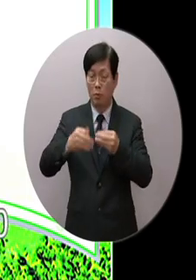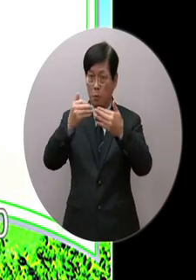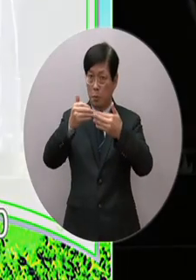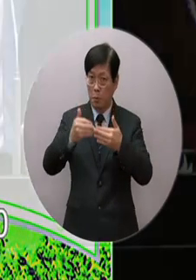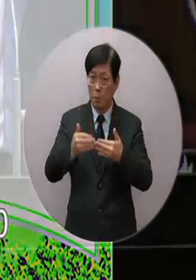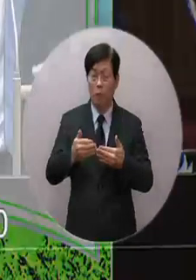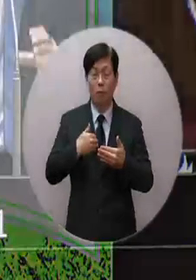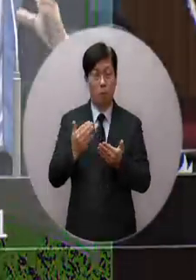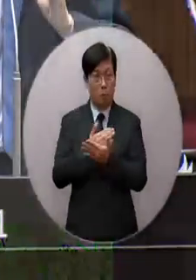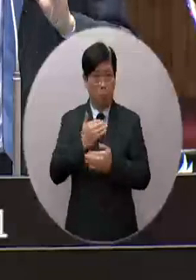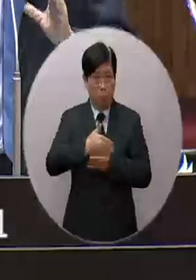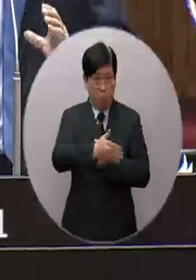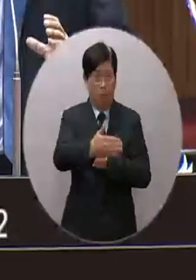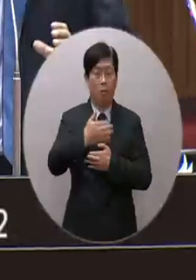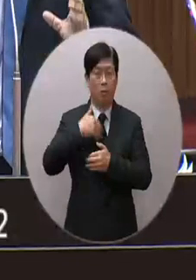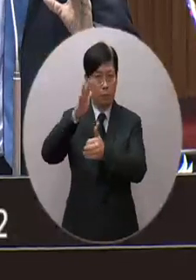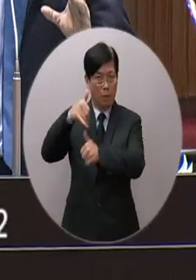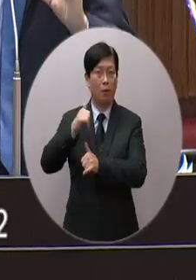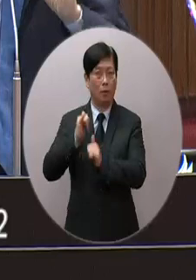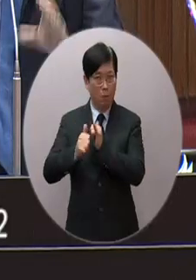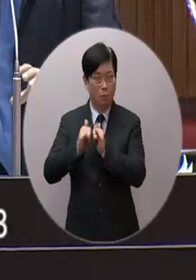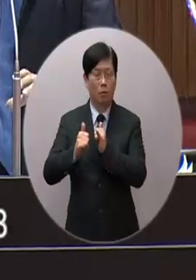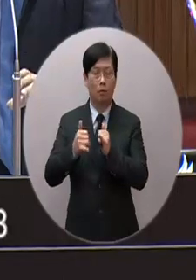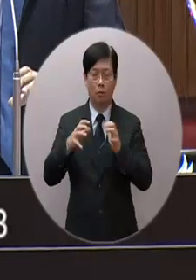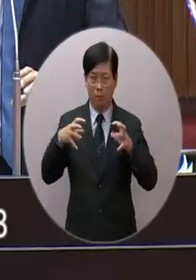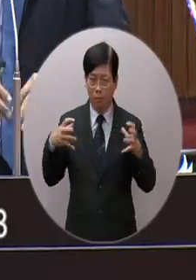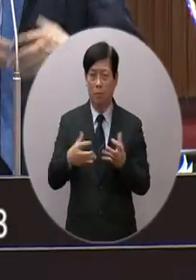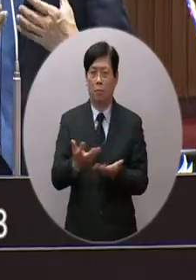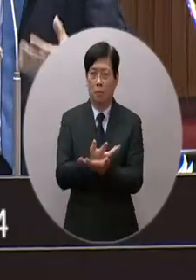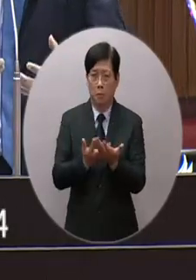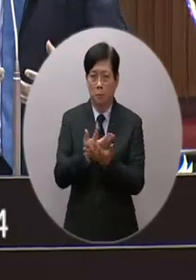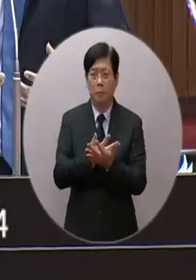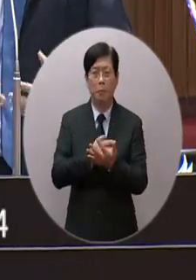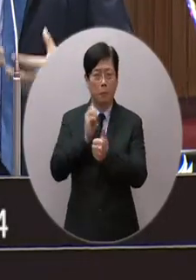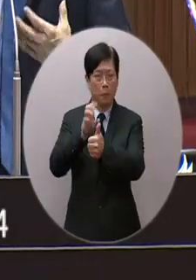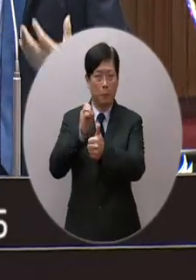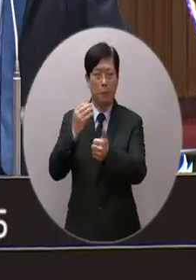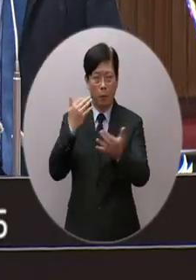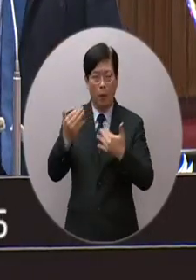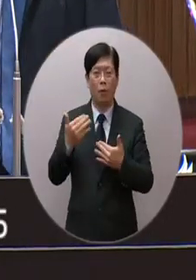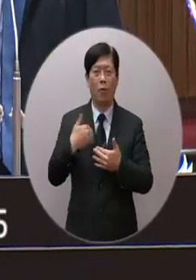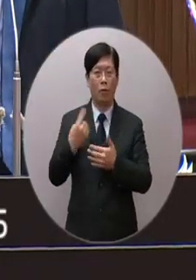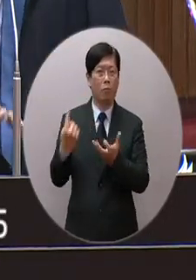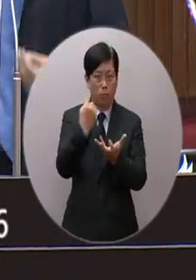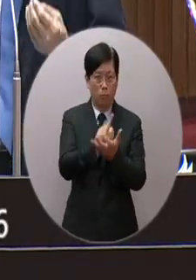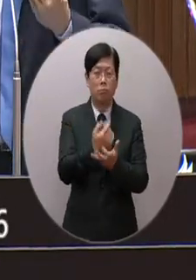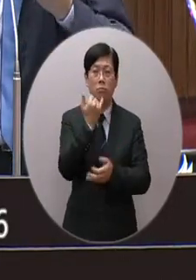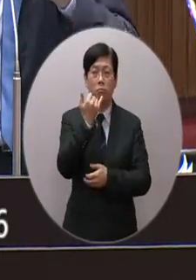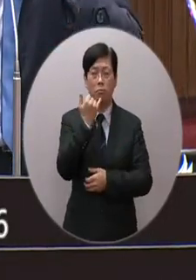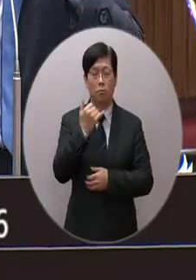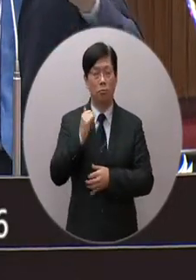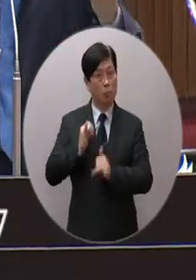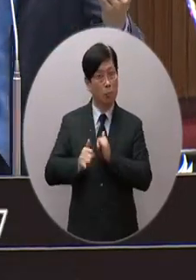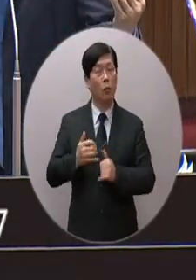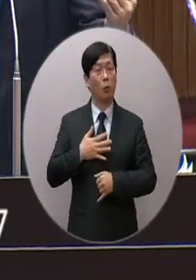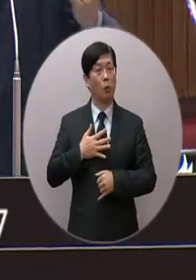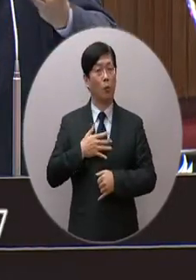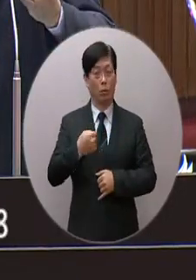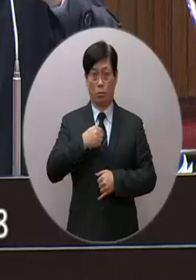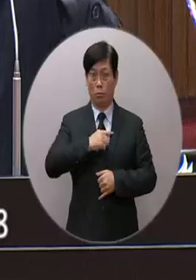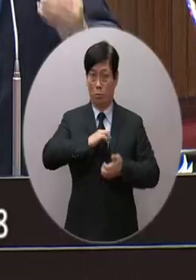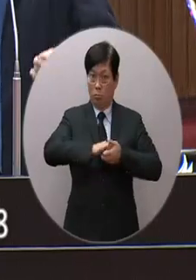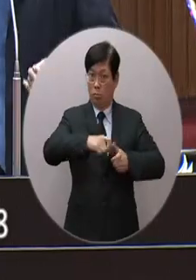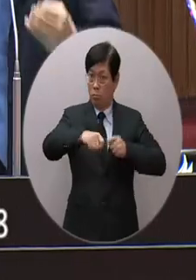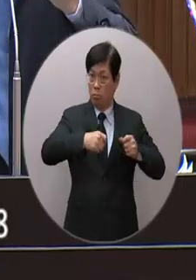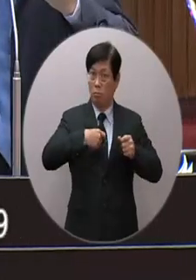估，评估的过程爱跟民众政策的交流，互伊了解，啊，互伊参与。安尼民众呢，会当了解咱决